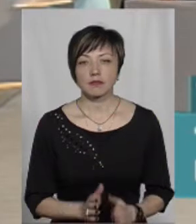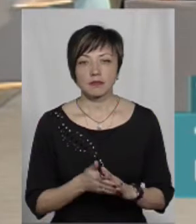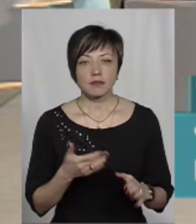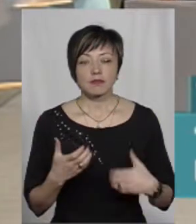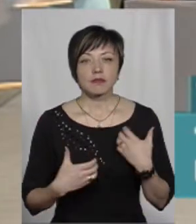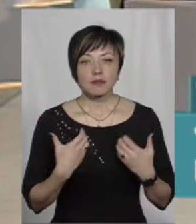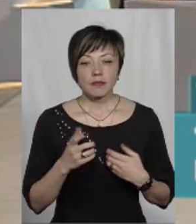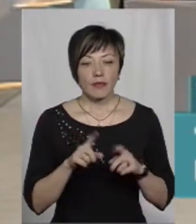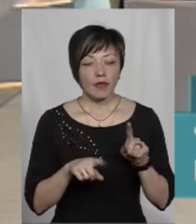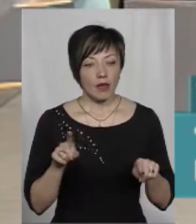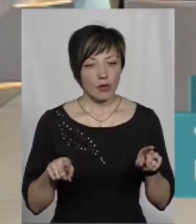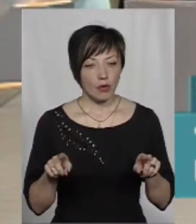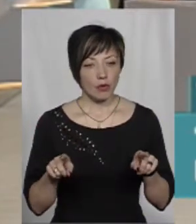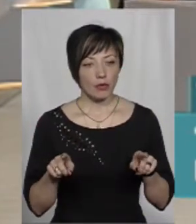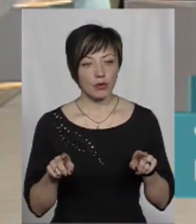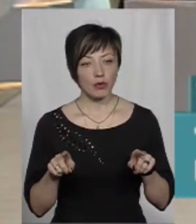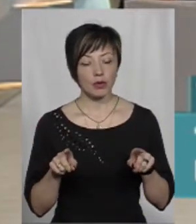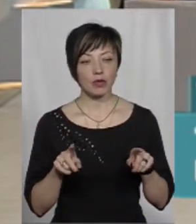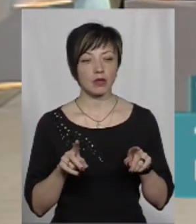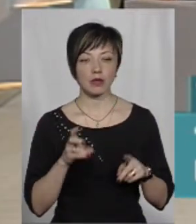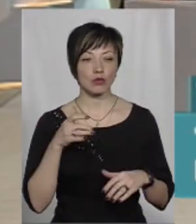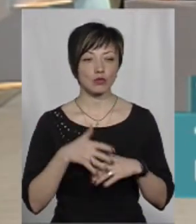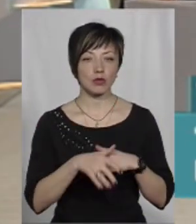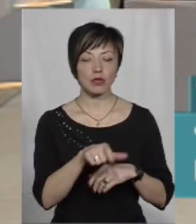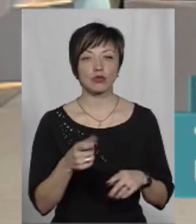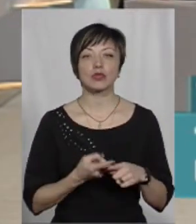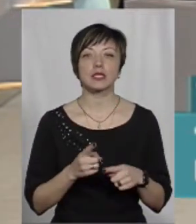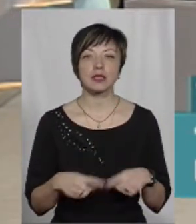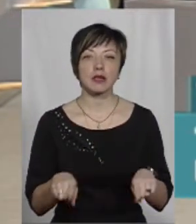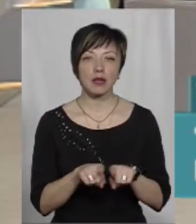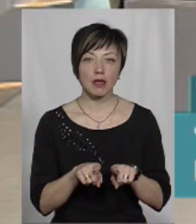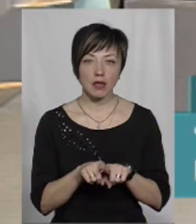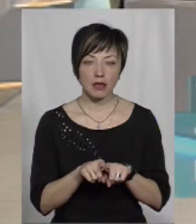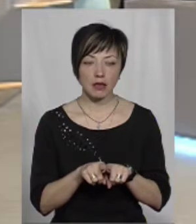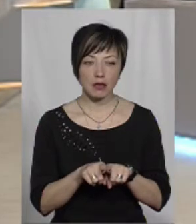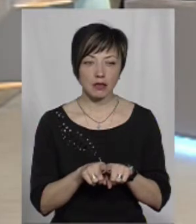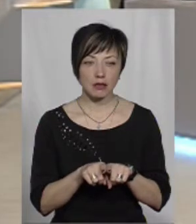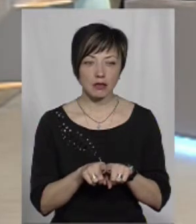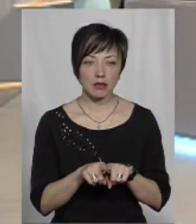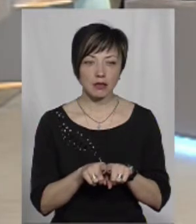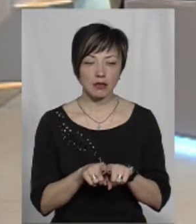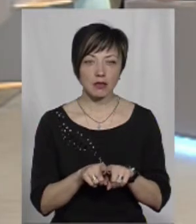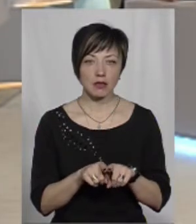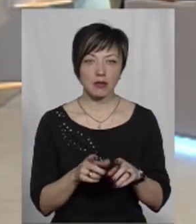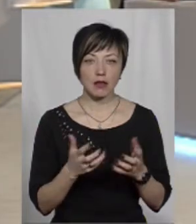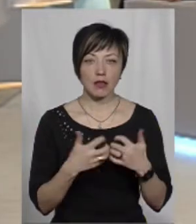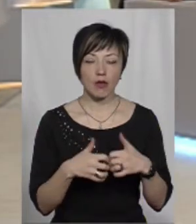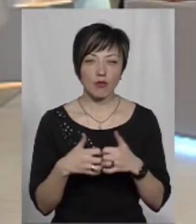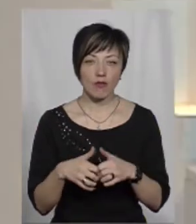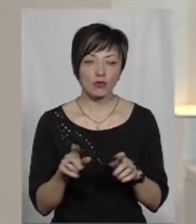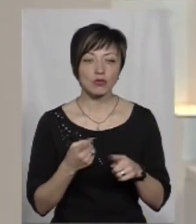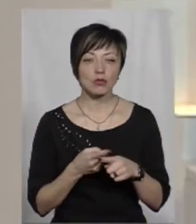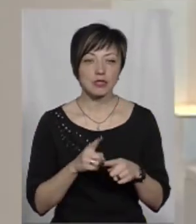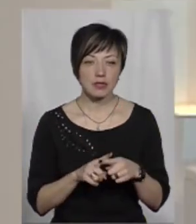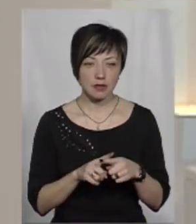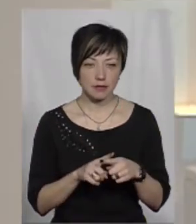занепокоєння у декого, і не зовсім розуміли люди, що це таке розрахункові якісь нарахування.